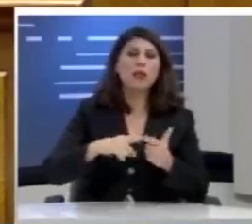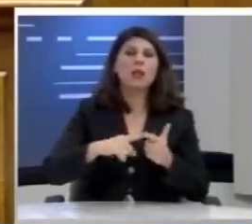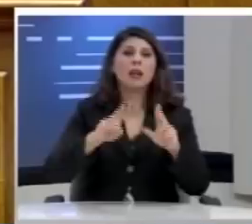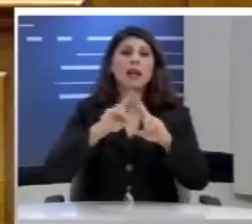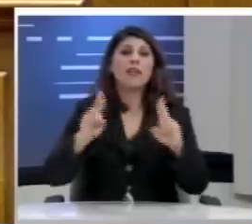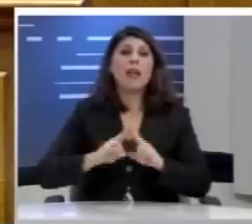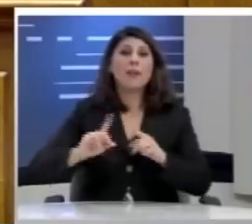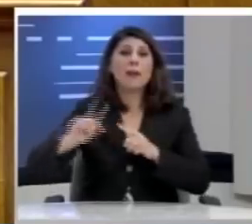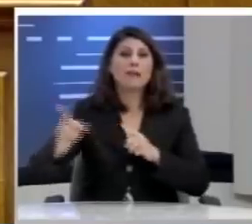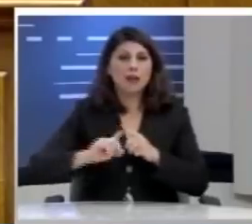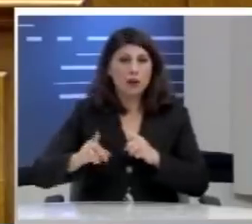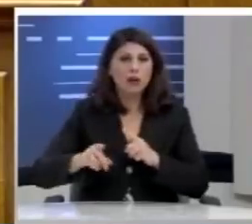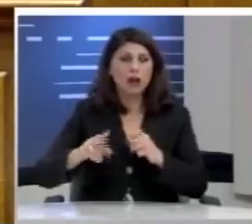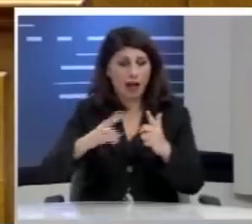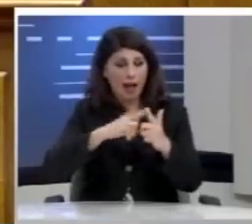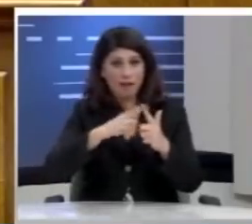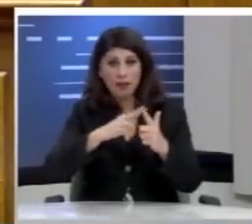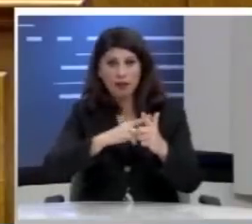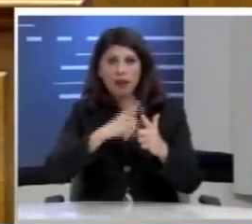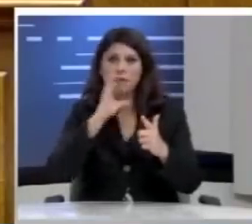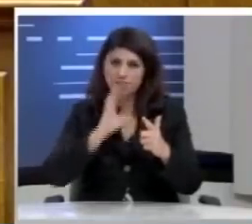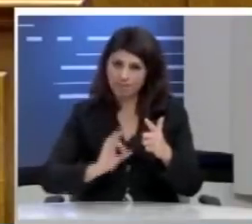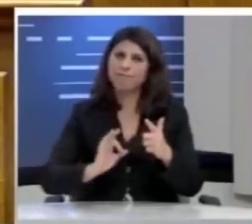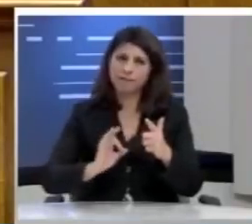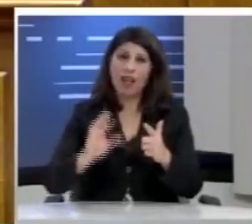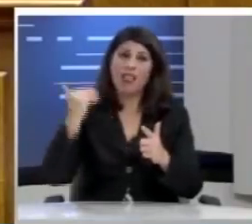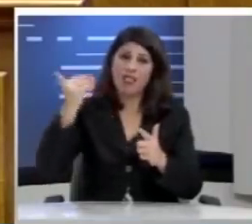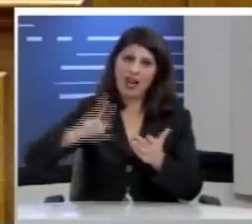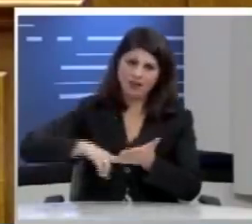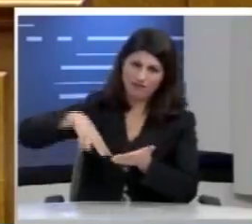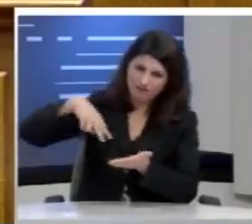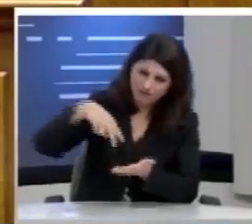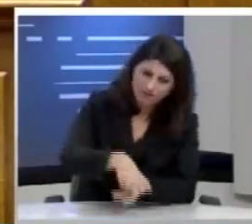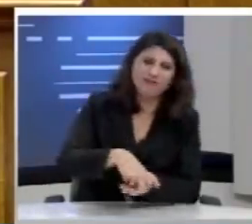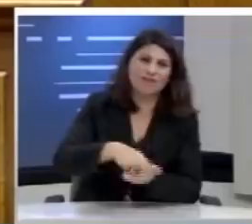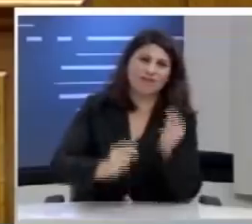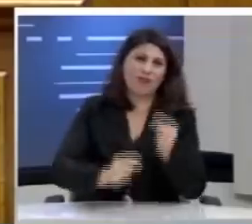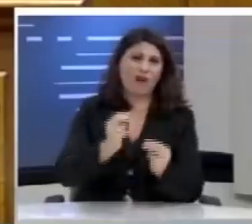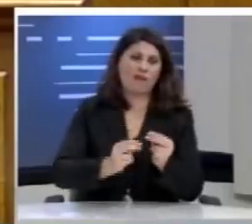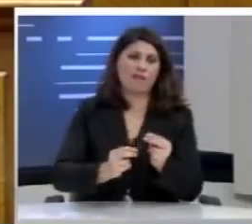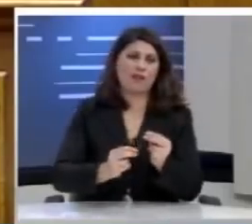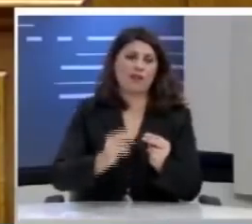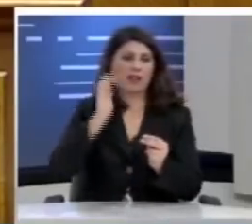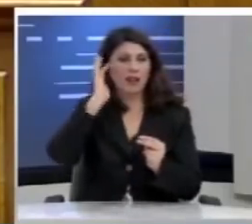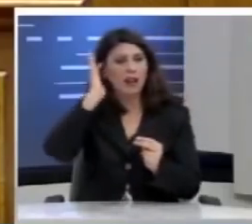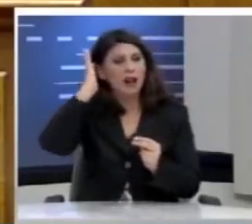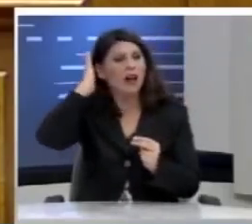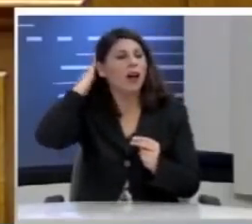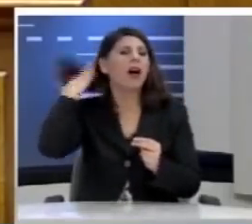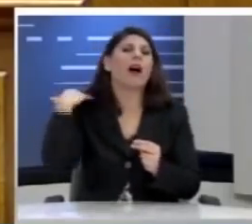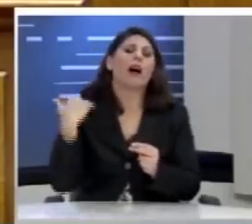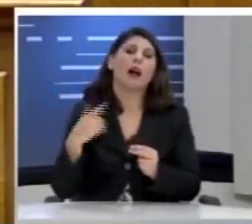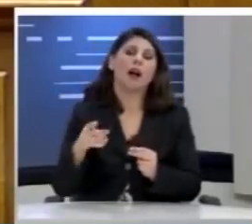διεθνείς μεταφορές, έχει την προοπτική πραγματικά να γονατίσει. Η ανέφελη πορεία προς τον